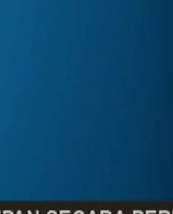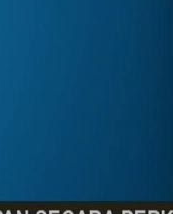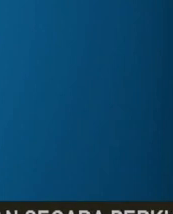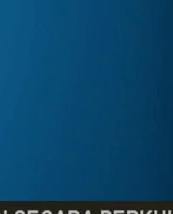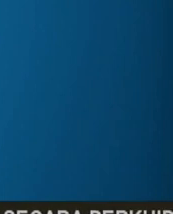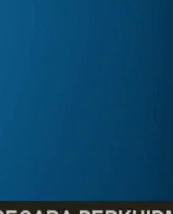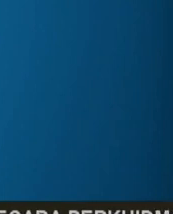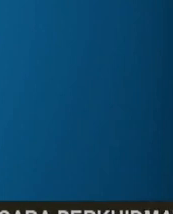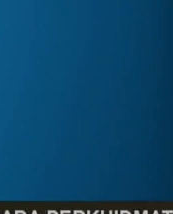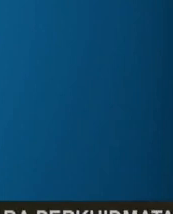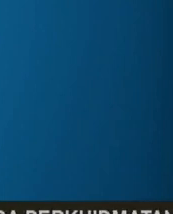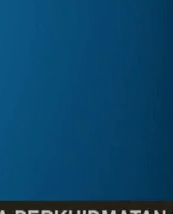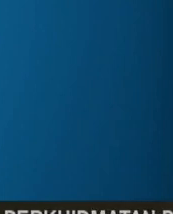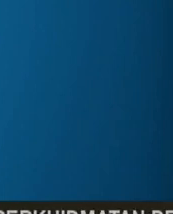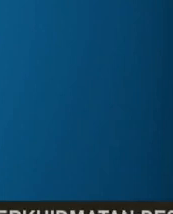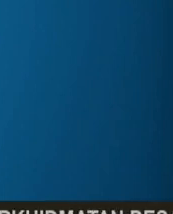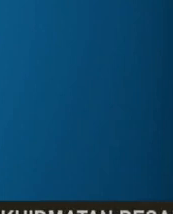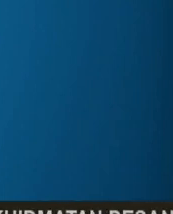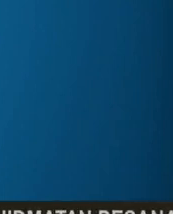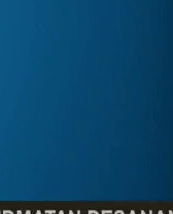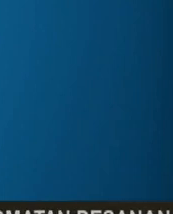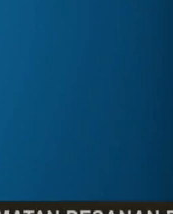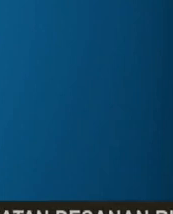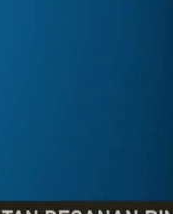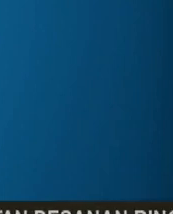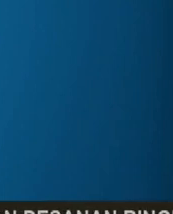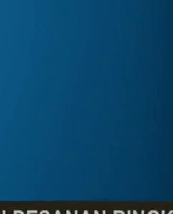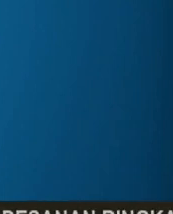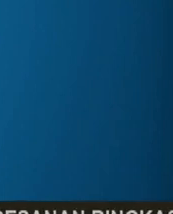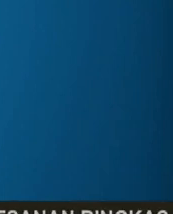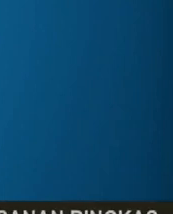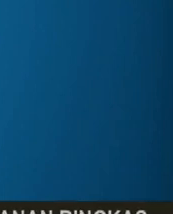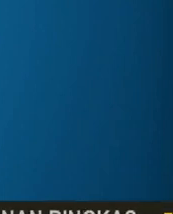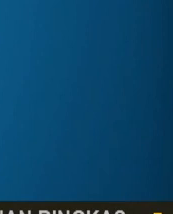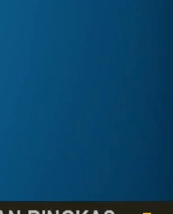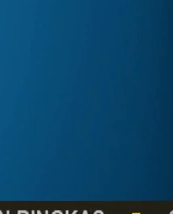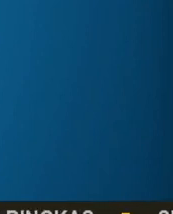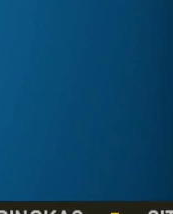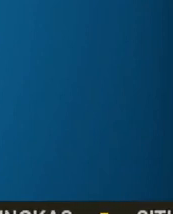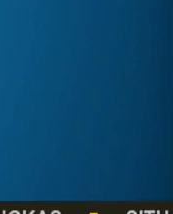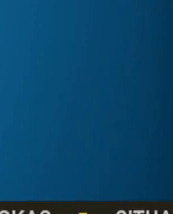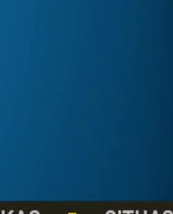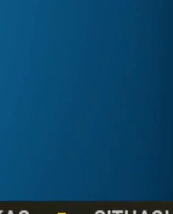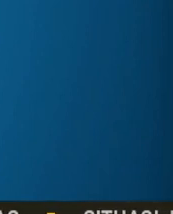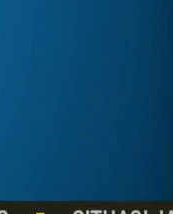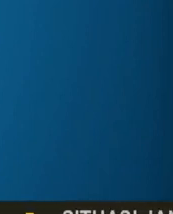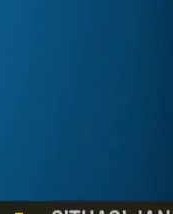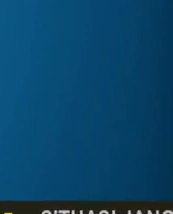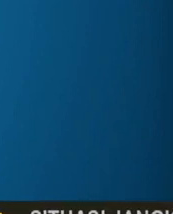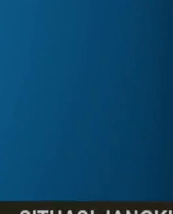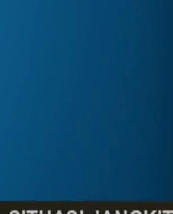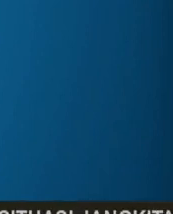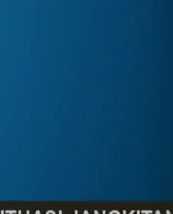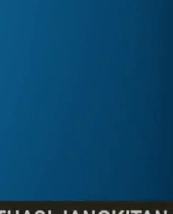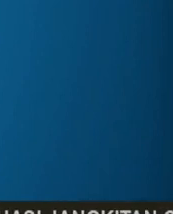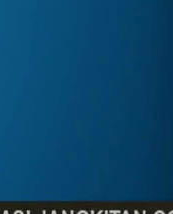pekerja asing melanggar perintah pekerjaan 2009 antara kesalahan tidak fatimid majikan tidak menjadikan konsep kerjaan